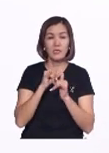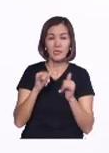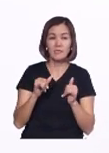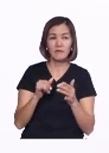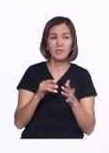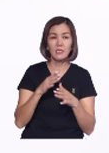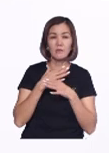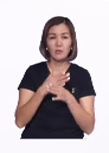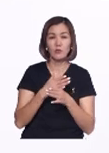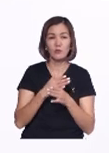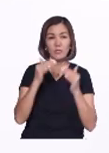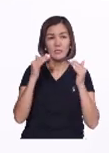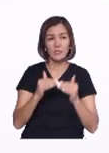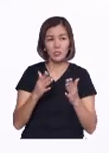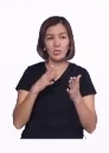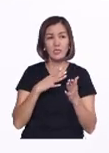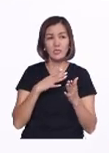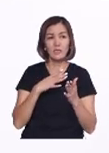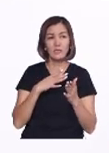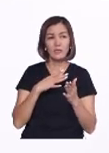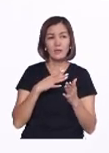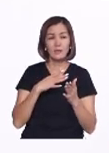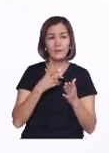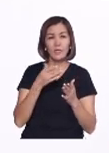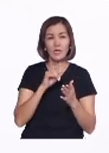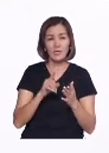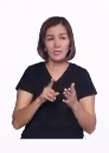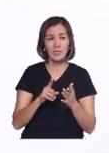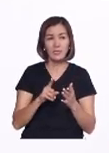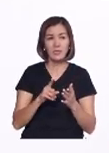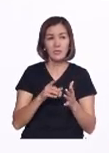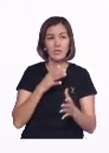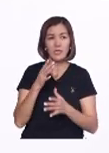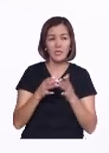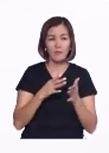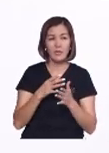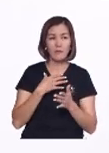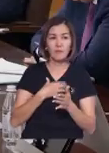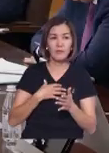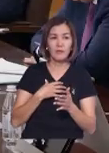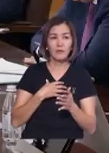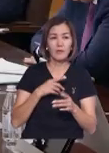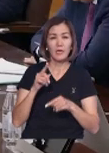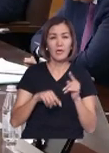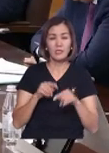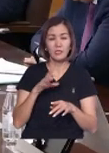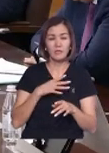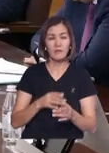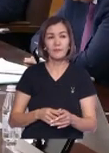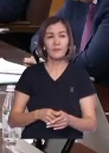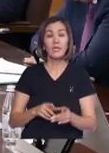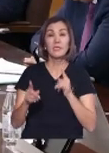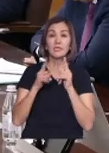энергетики способствует снижению выбросов парниковых газов, что соответствует глобальным трендам экологической ответственности. По итогам совещания